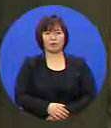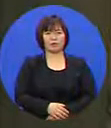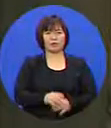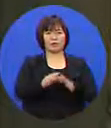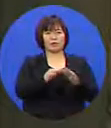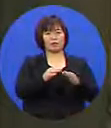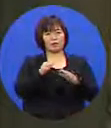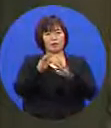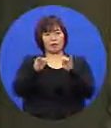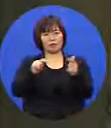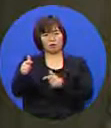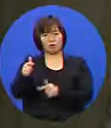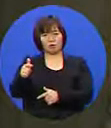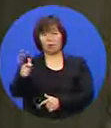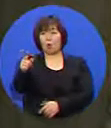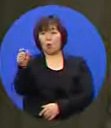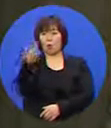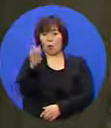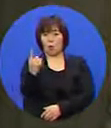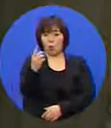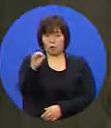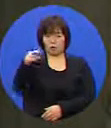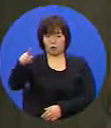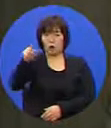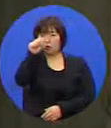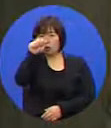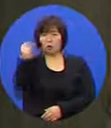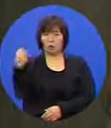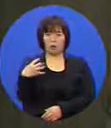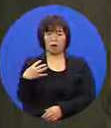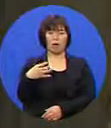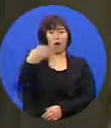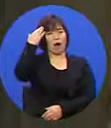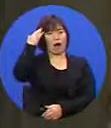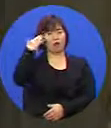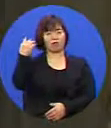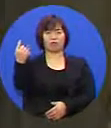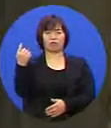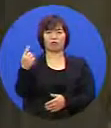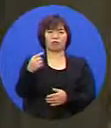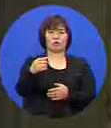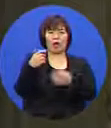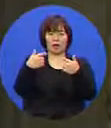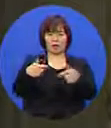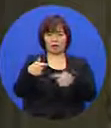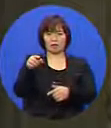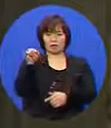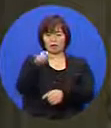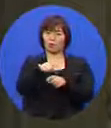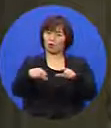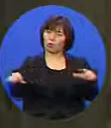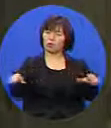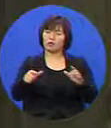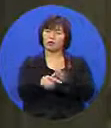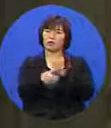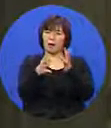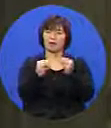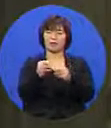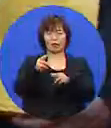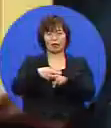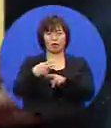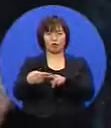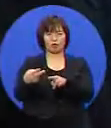국민들도 보이차를 아주 선호하고 있습니다. 중국에 오면 누구나 다 하나씩 다